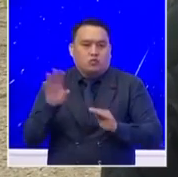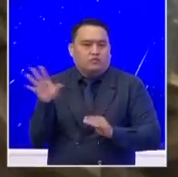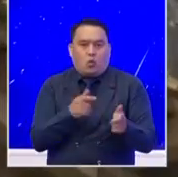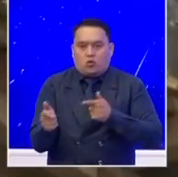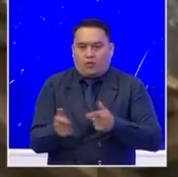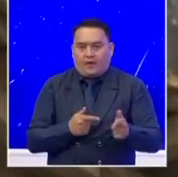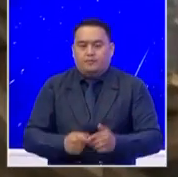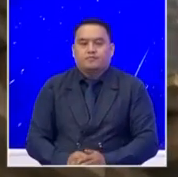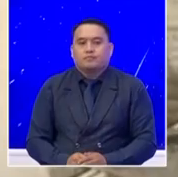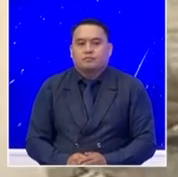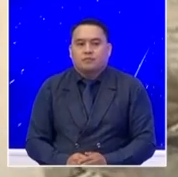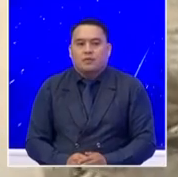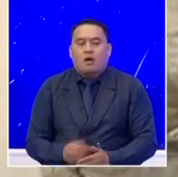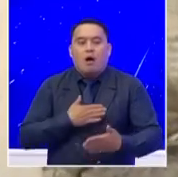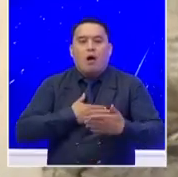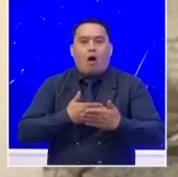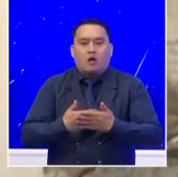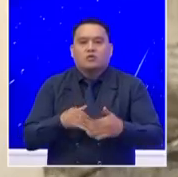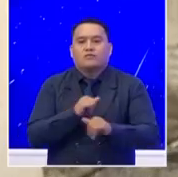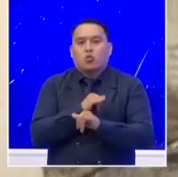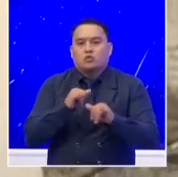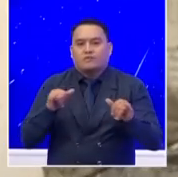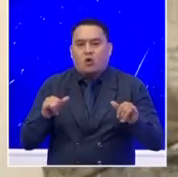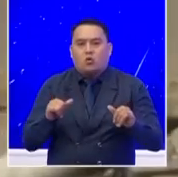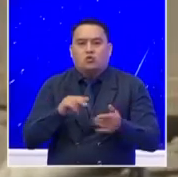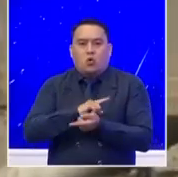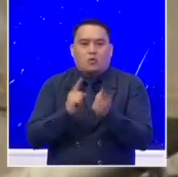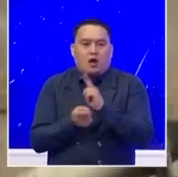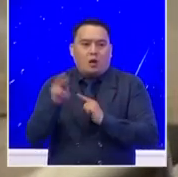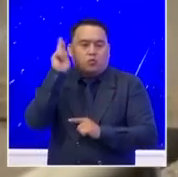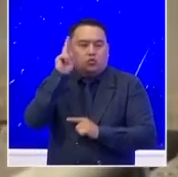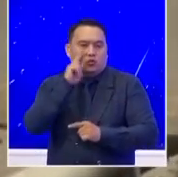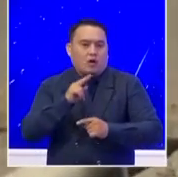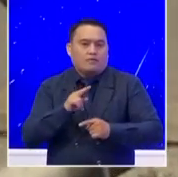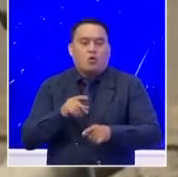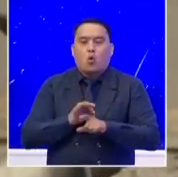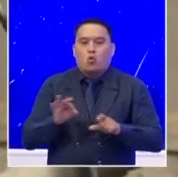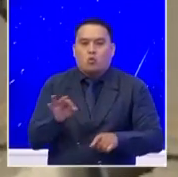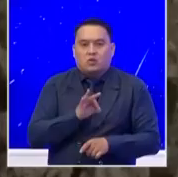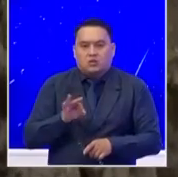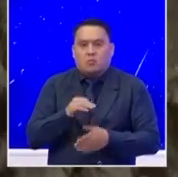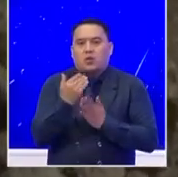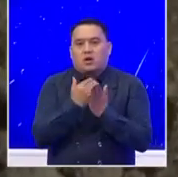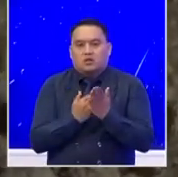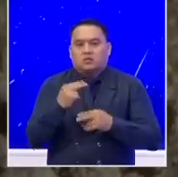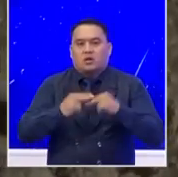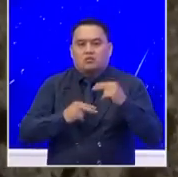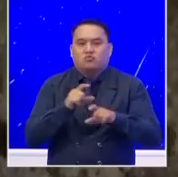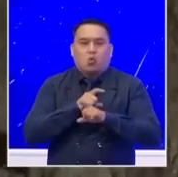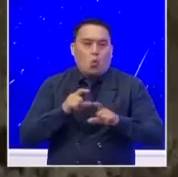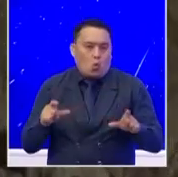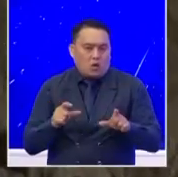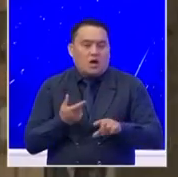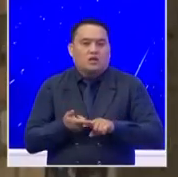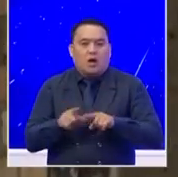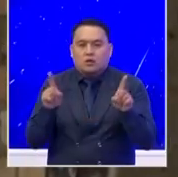готово. Ежегодный активный демографический прирост и ликвидация трехсменного обучения активизировали в области региональную программу строительства школ. Нынешний